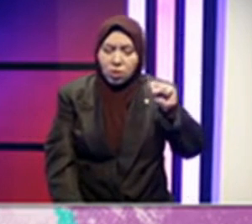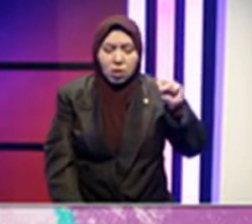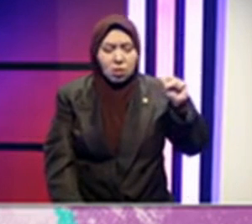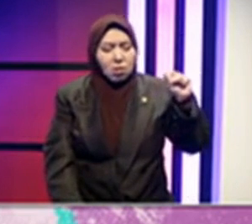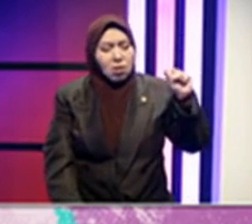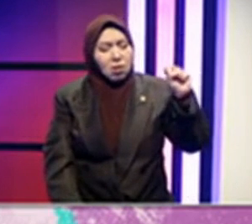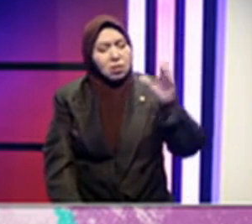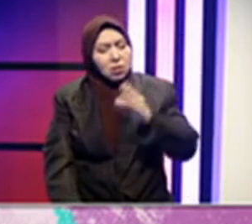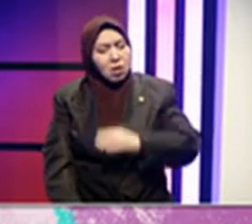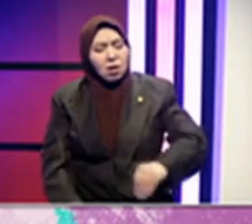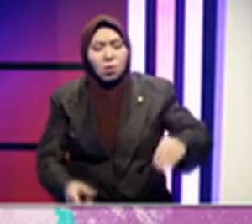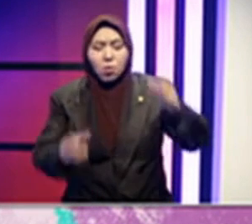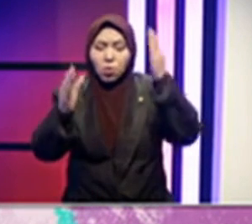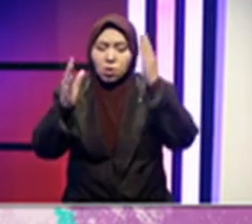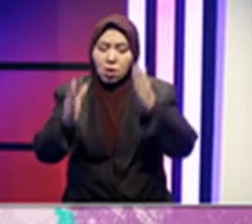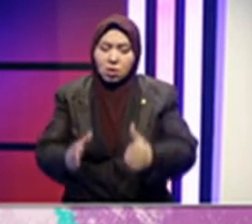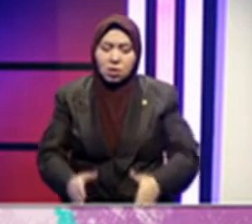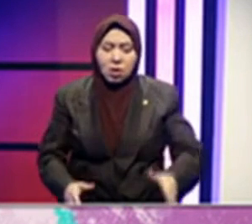يضل